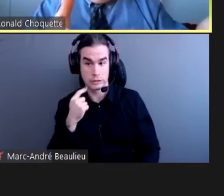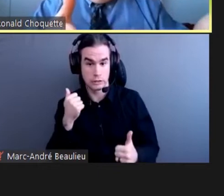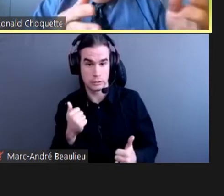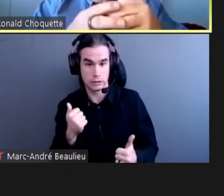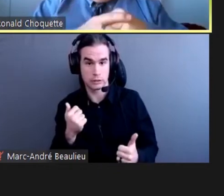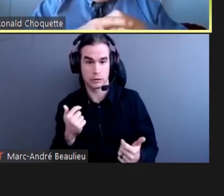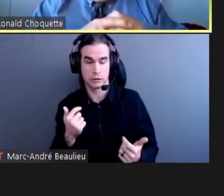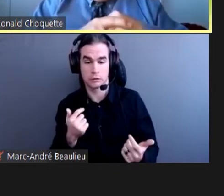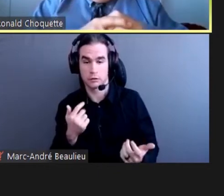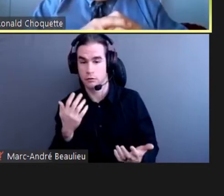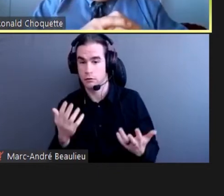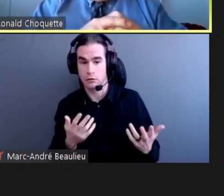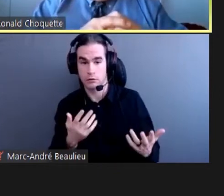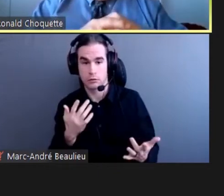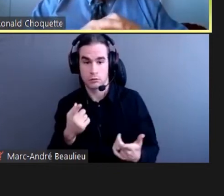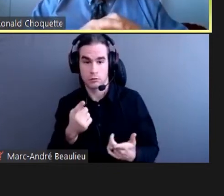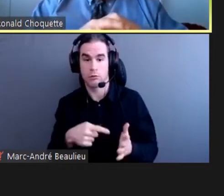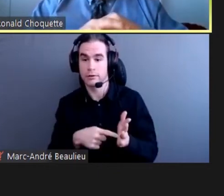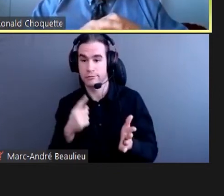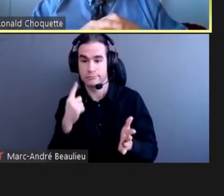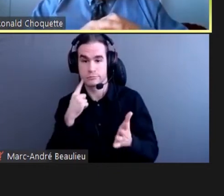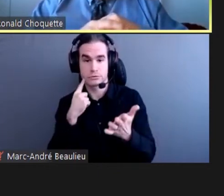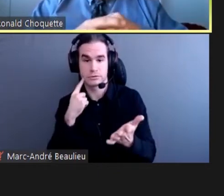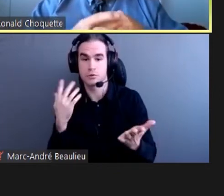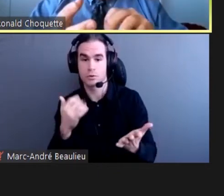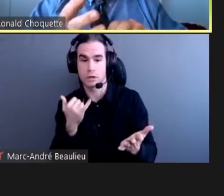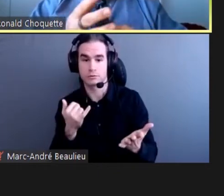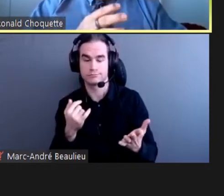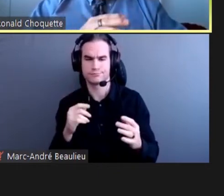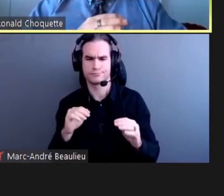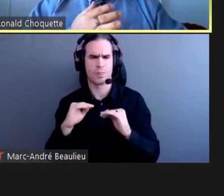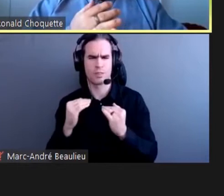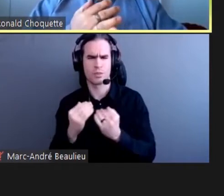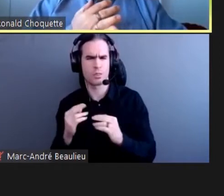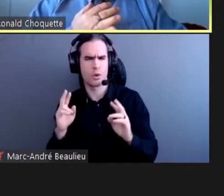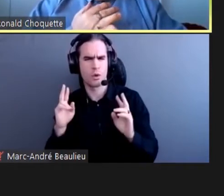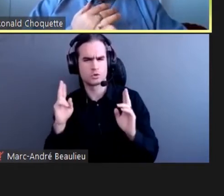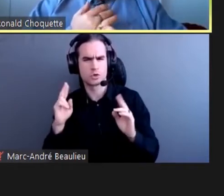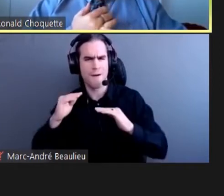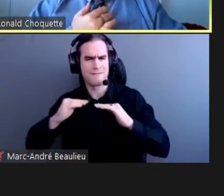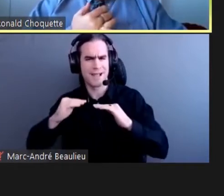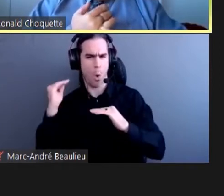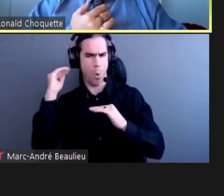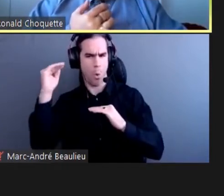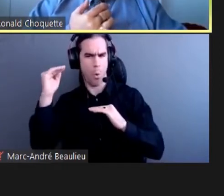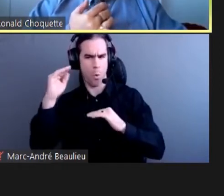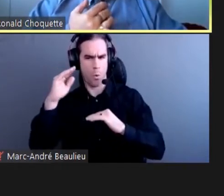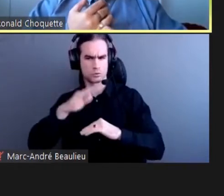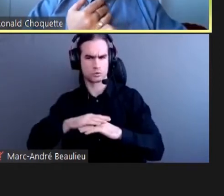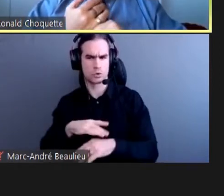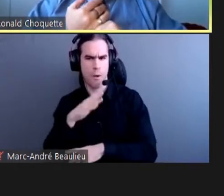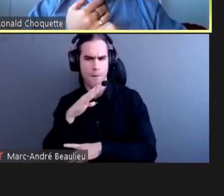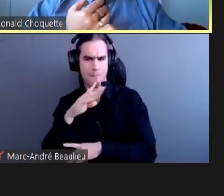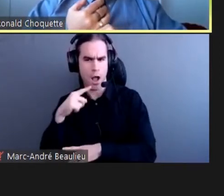de cette forme-là? Ce qui va arriver, c'est que tous les sons de haute fréquence de la parole vont